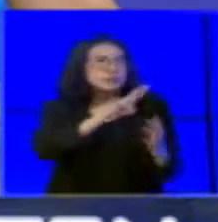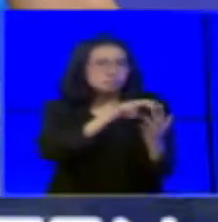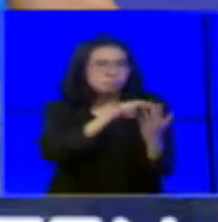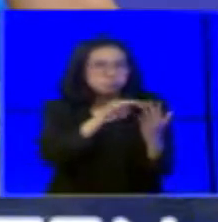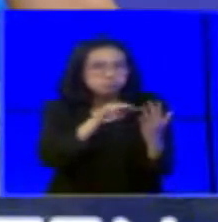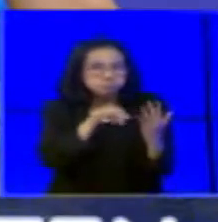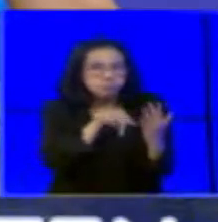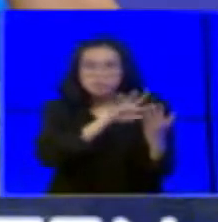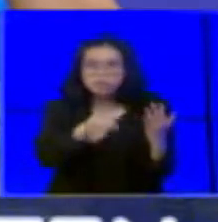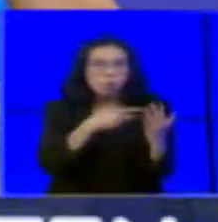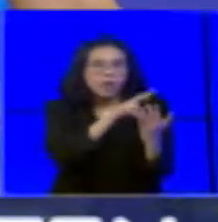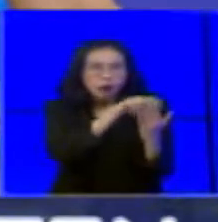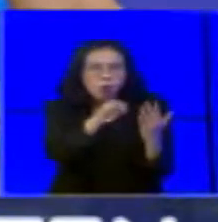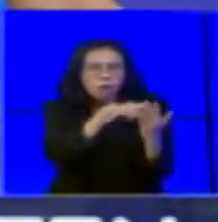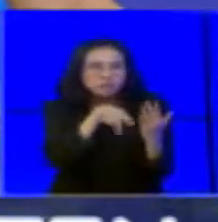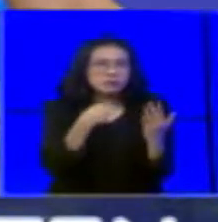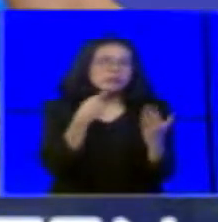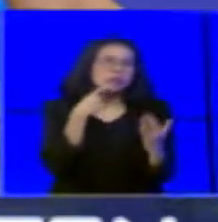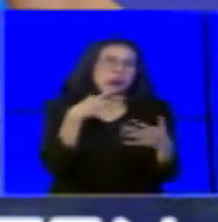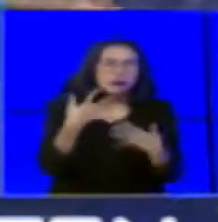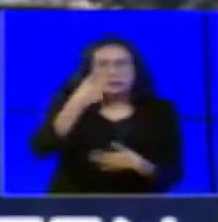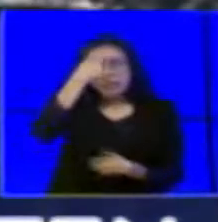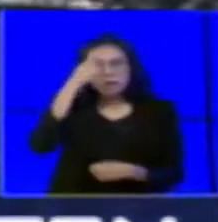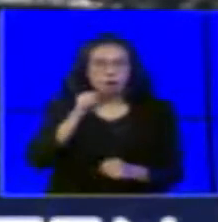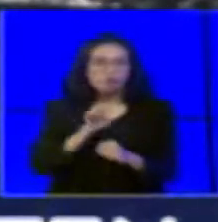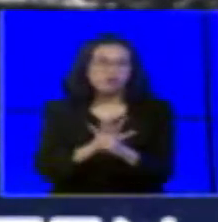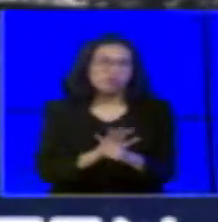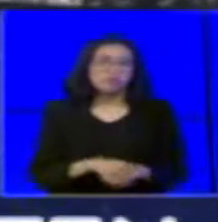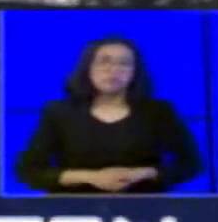positif COVID-19 atau corona.